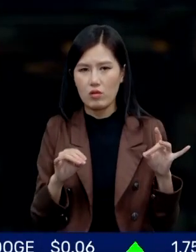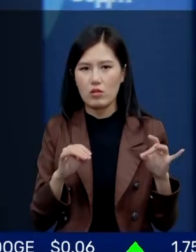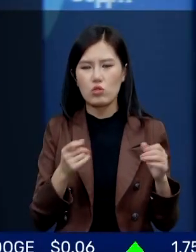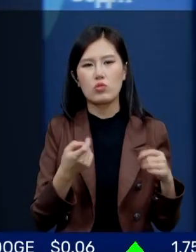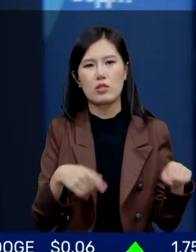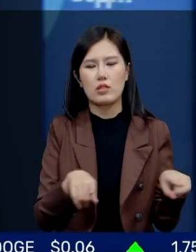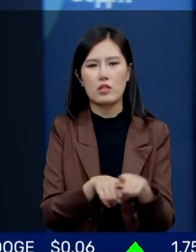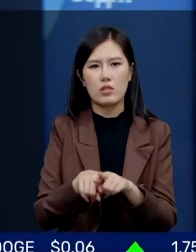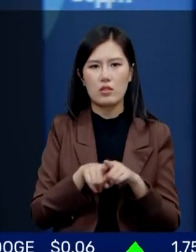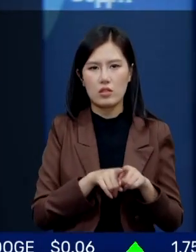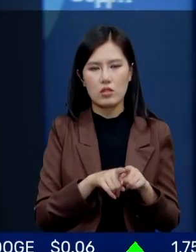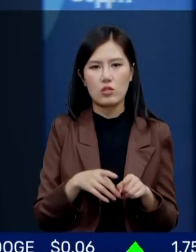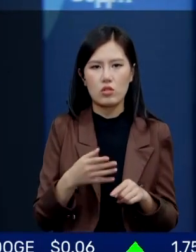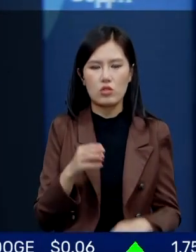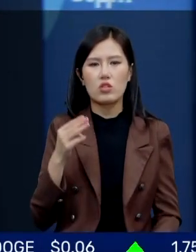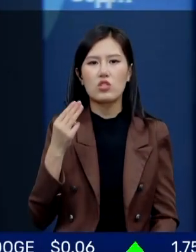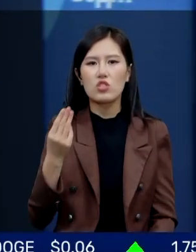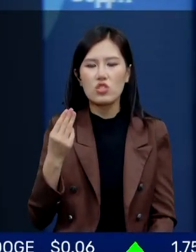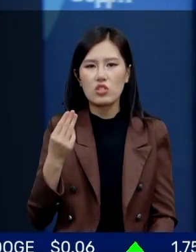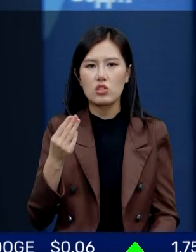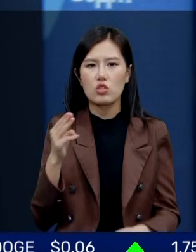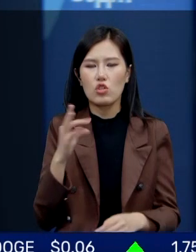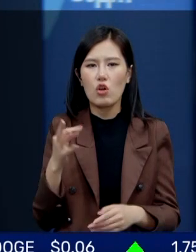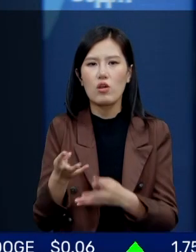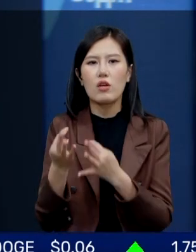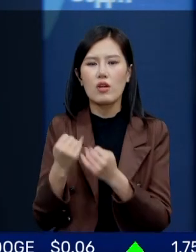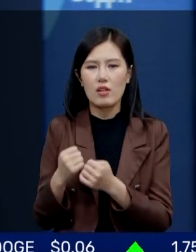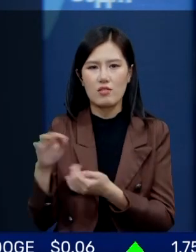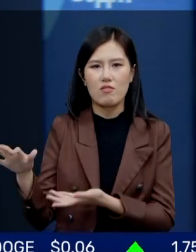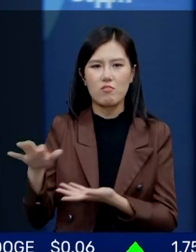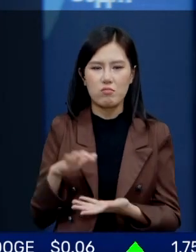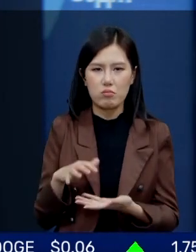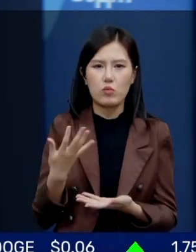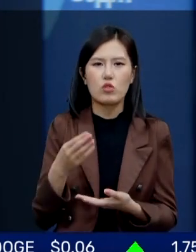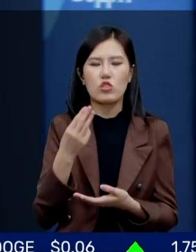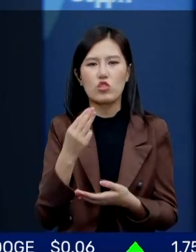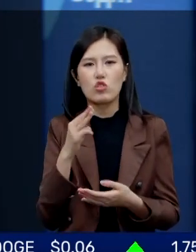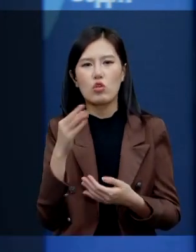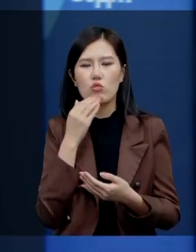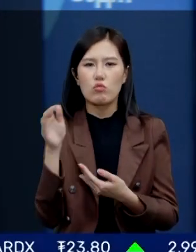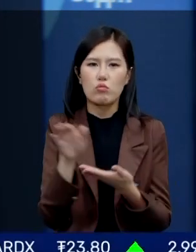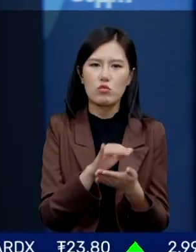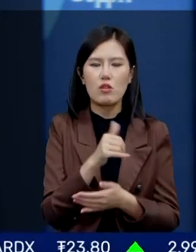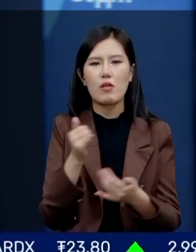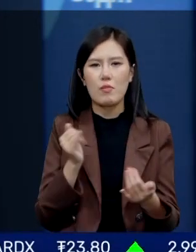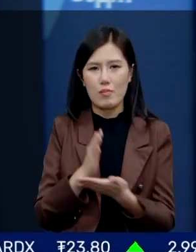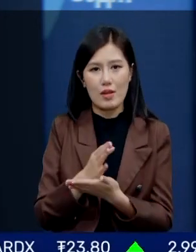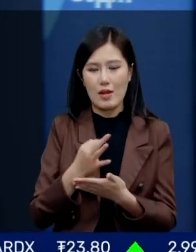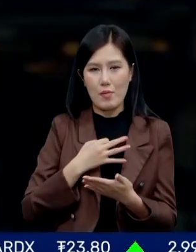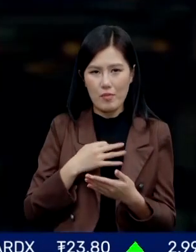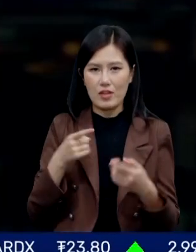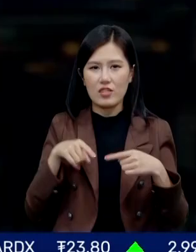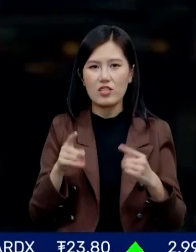байгаад байгаа. За мэдээж нэг тоошрох гэдэг юм авдаг ресурсээс хамаарат жоохон хилцлүүд бол гарна. Гэхдээ ерөнхийдөө суур зардлууд бол хоорондоо маш адилхан